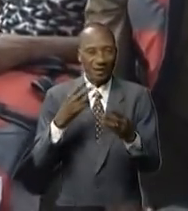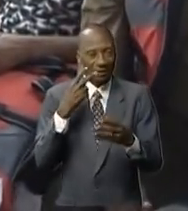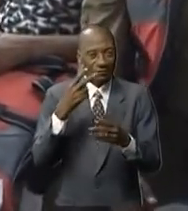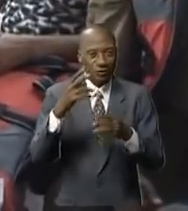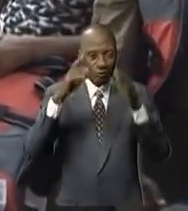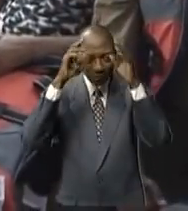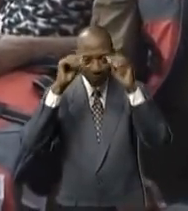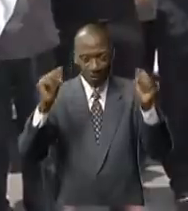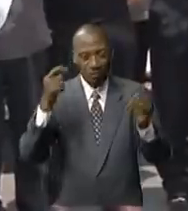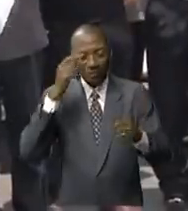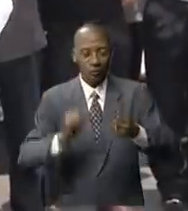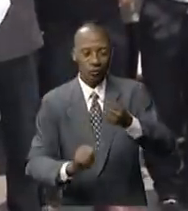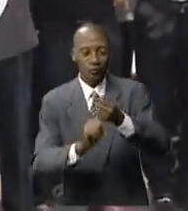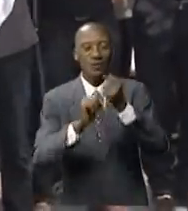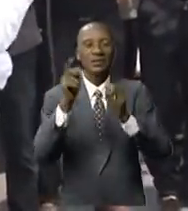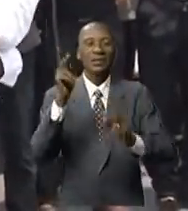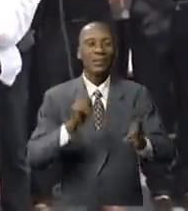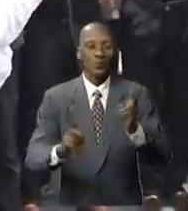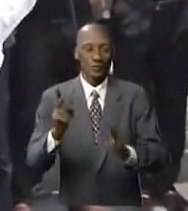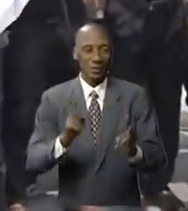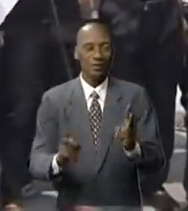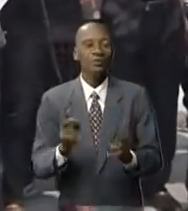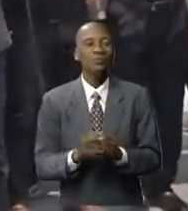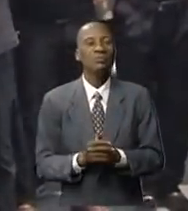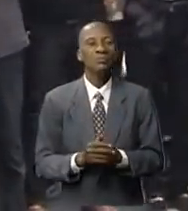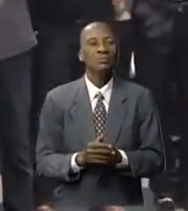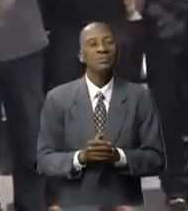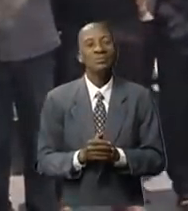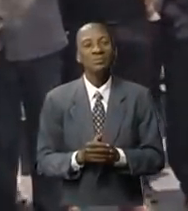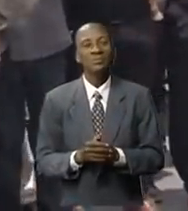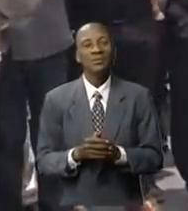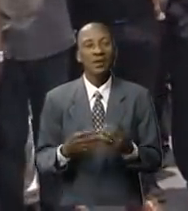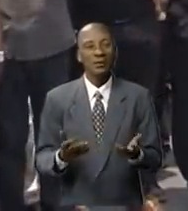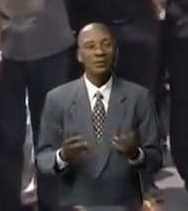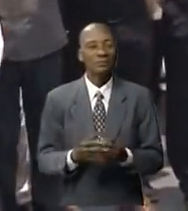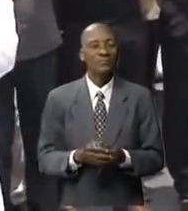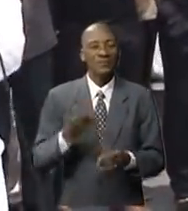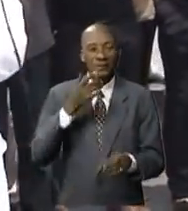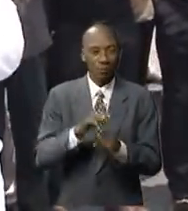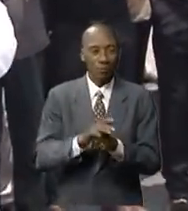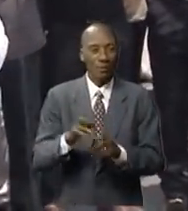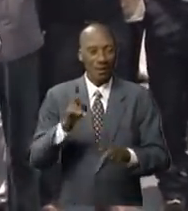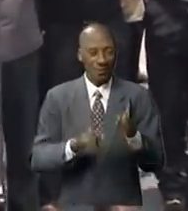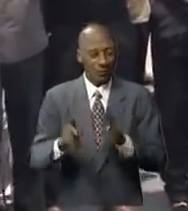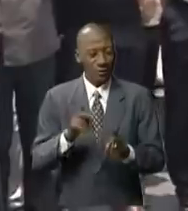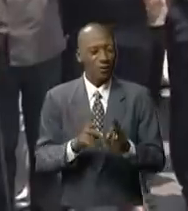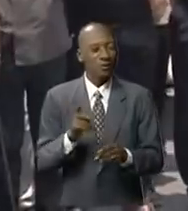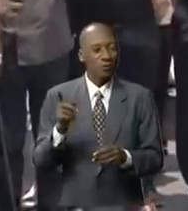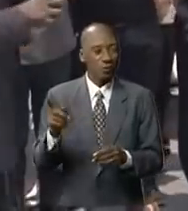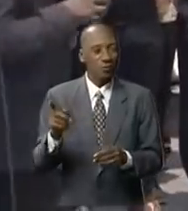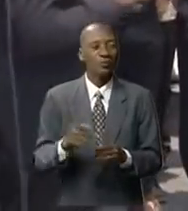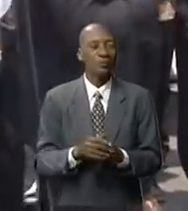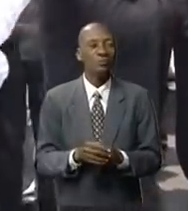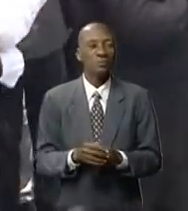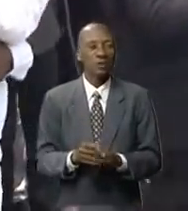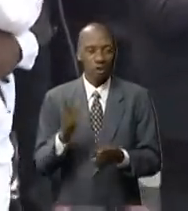de la population et désenclaver l'intérieur du pays. Il a promis à la population de réduire les prix de transport à bord de